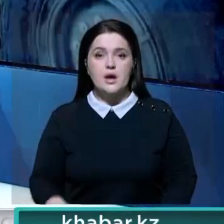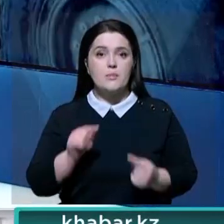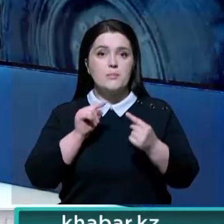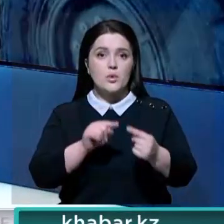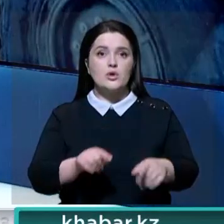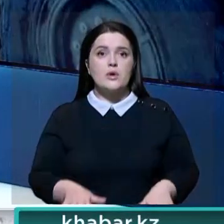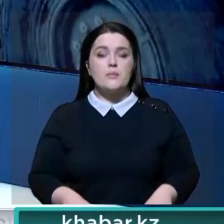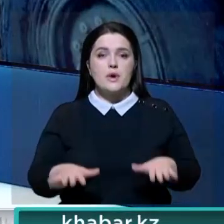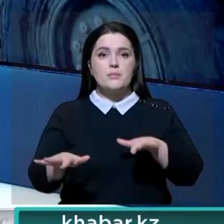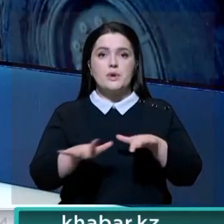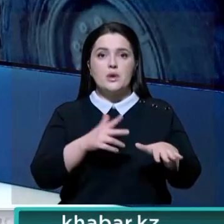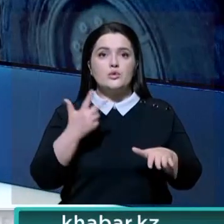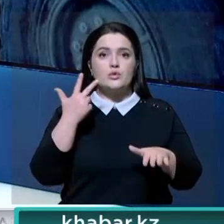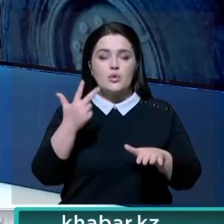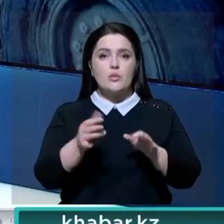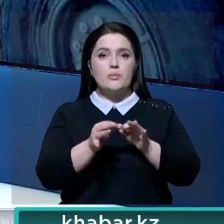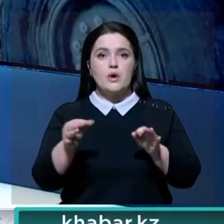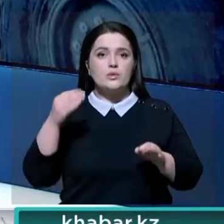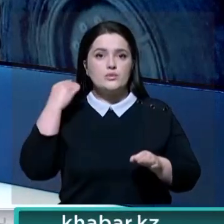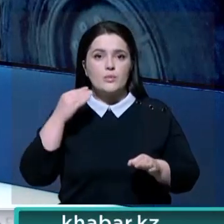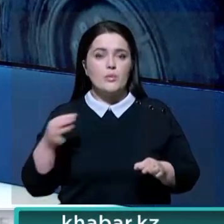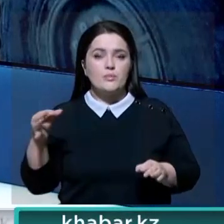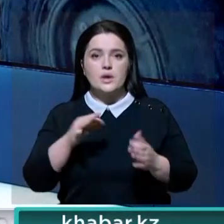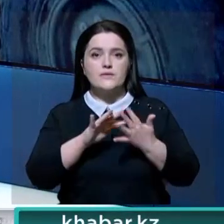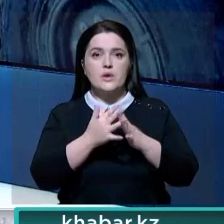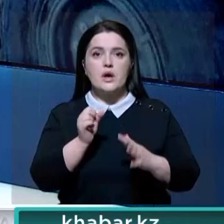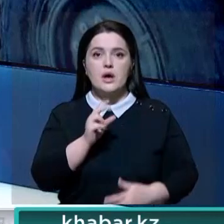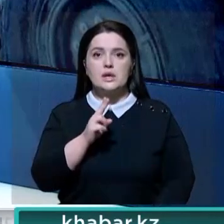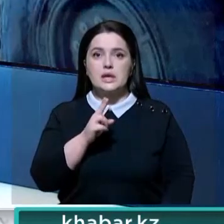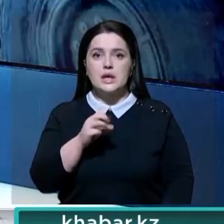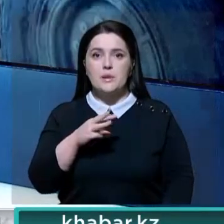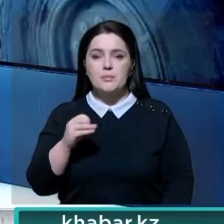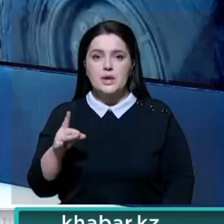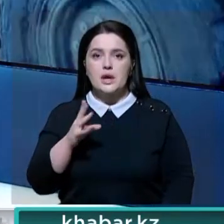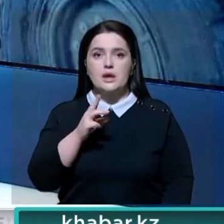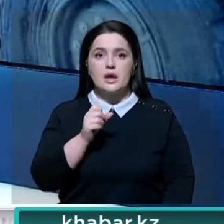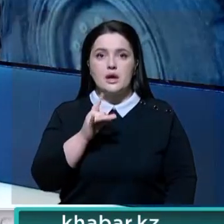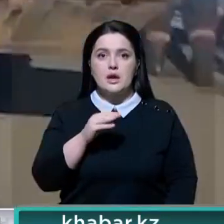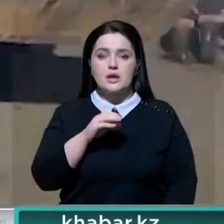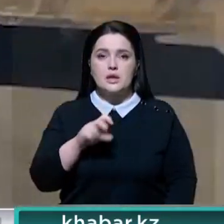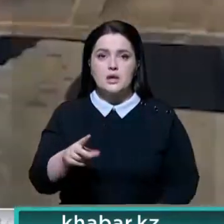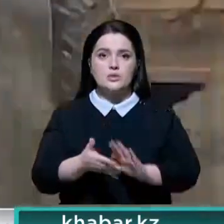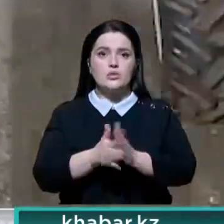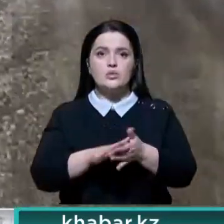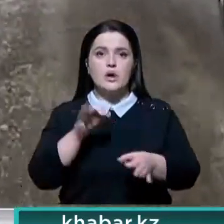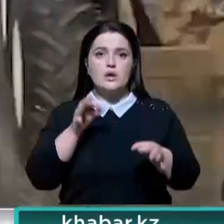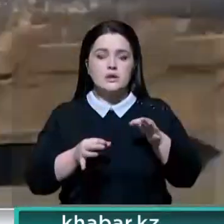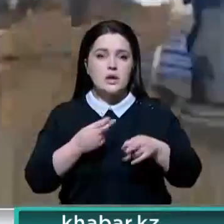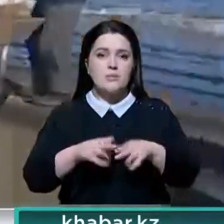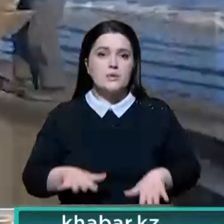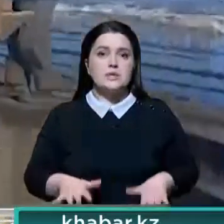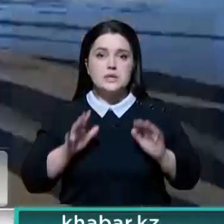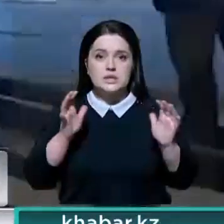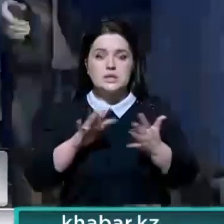Продолжаются противопаводковые мероприятия в трех населенных пунктах Актюбинской области. В селах Акимер и Каратал ситуация стабильная. Угроза